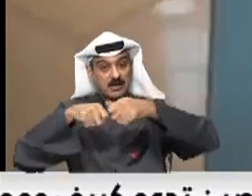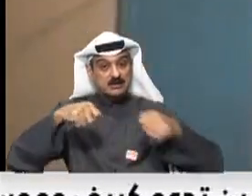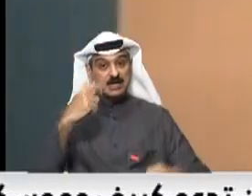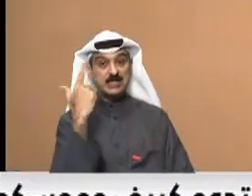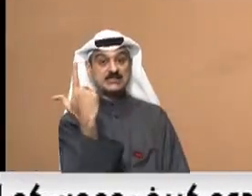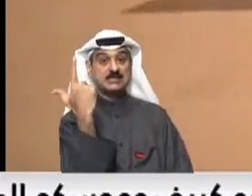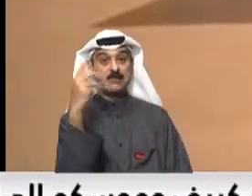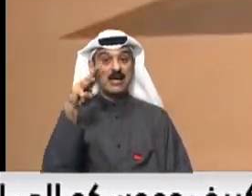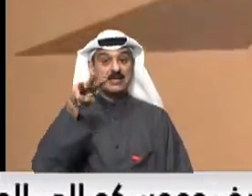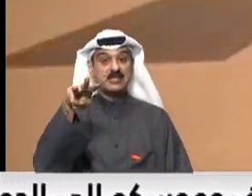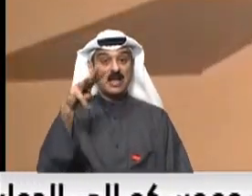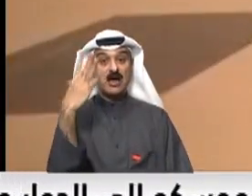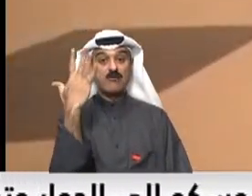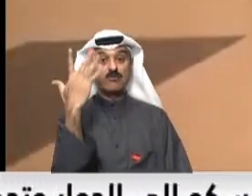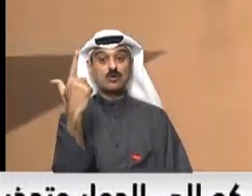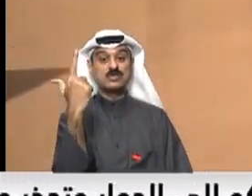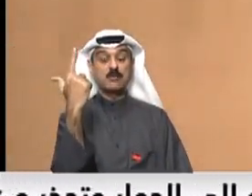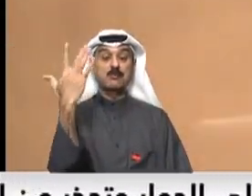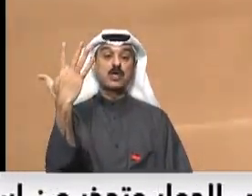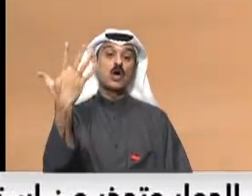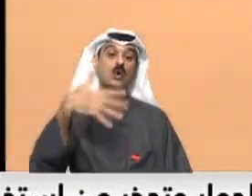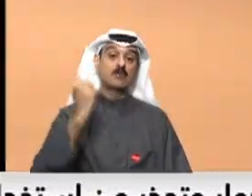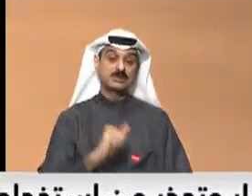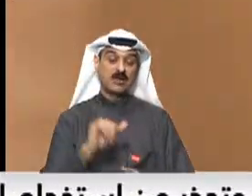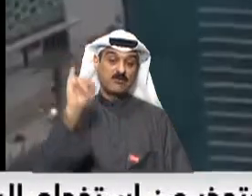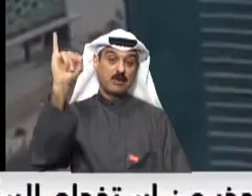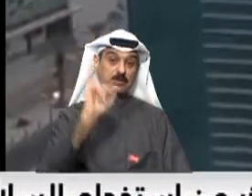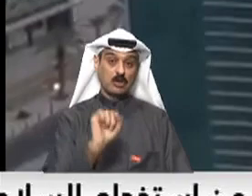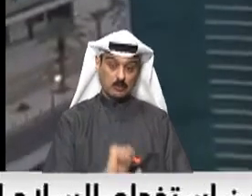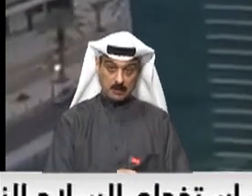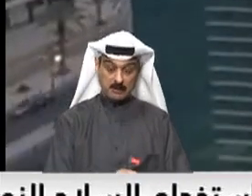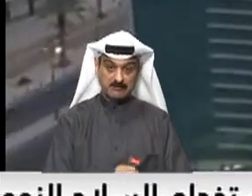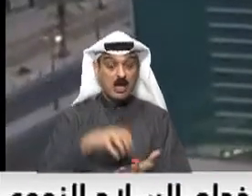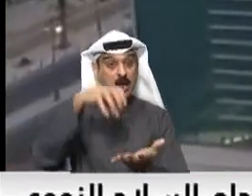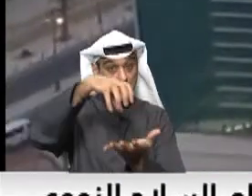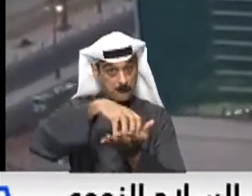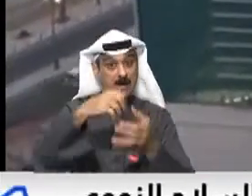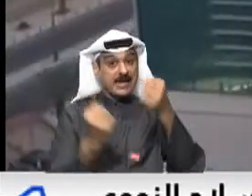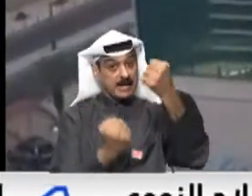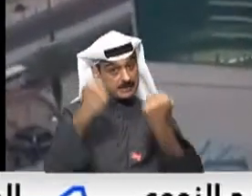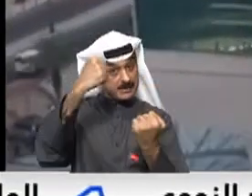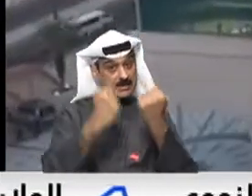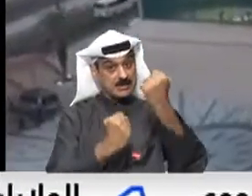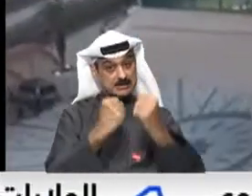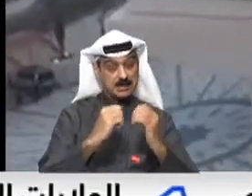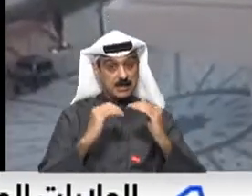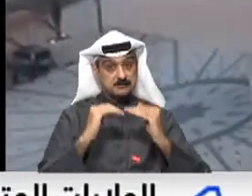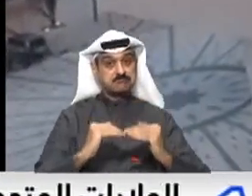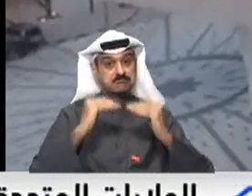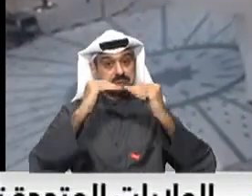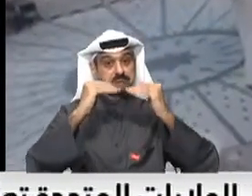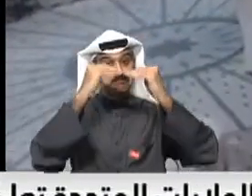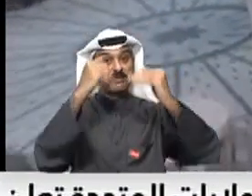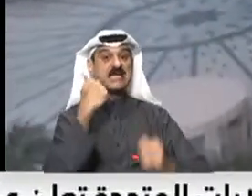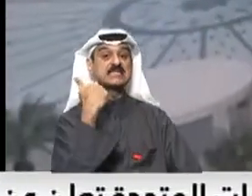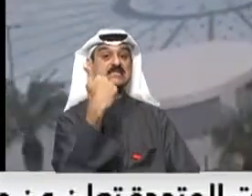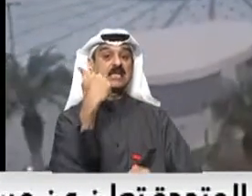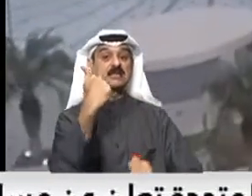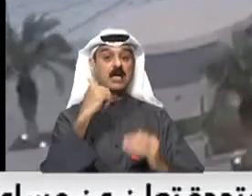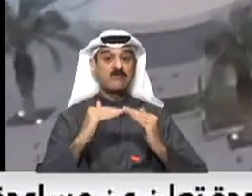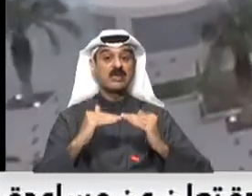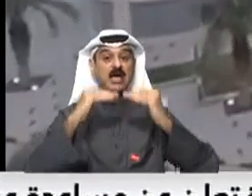7,750 متر مربع. ويشمل أيضا مبنى لمواقف السيارات يتكون من 6 طوابق